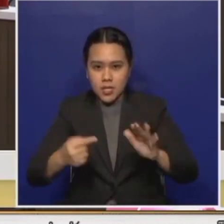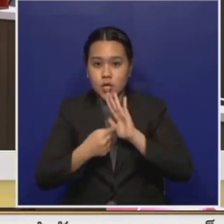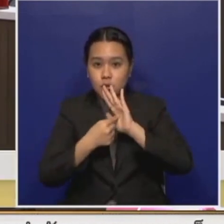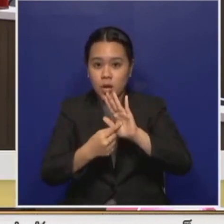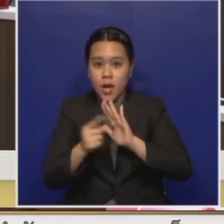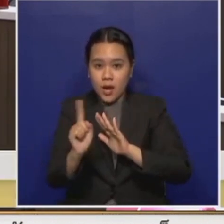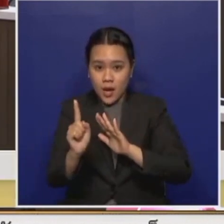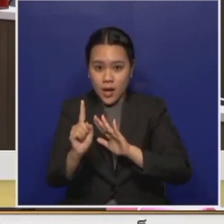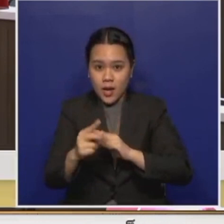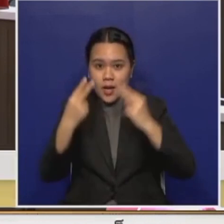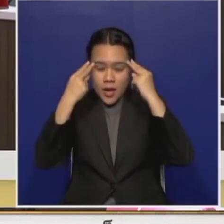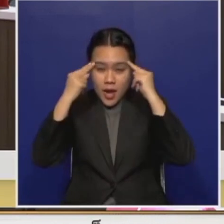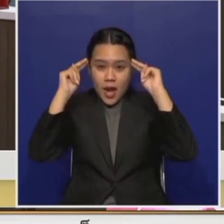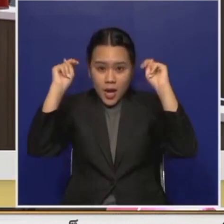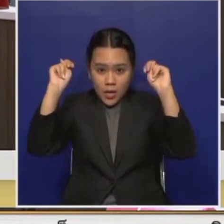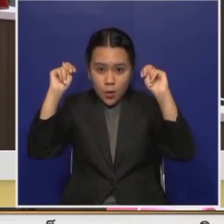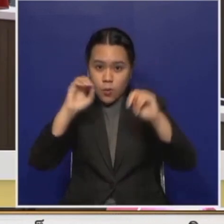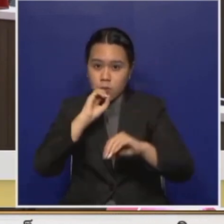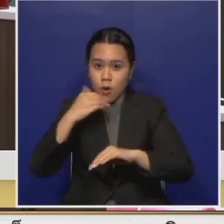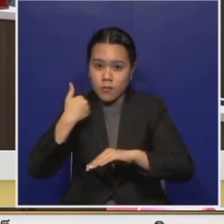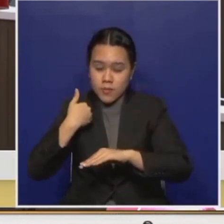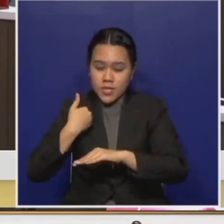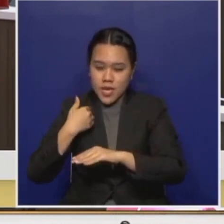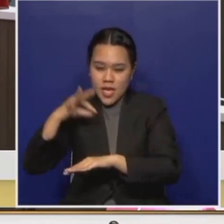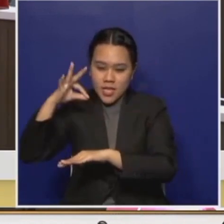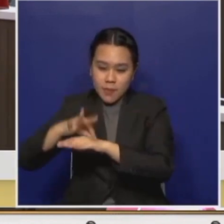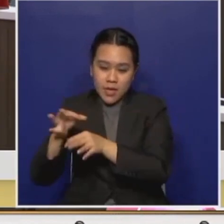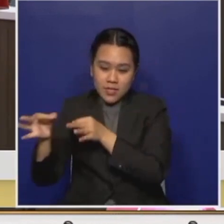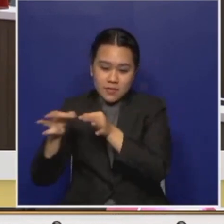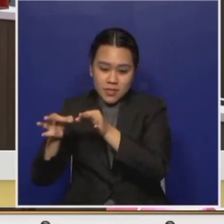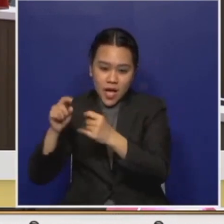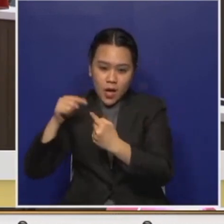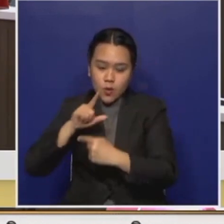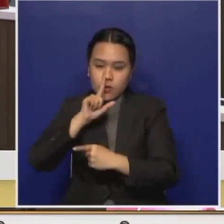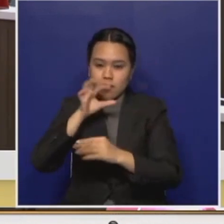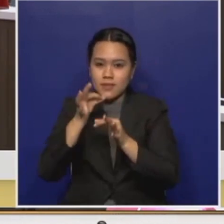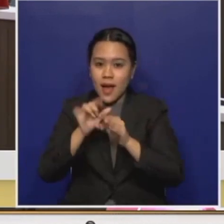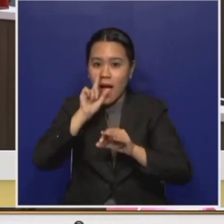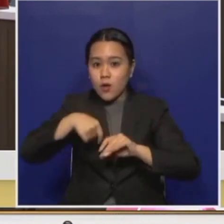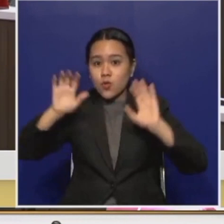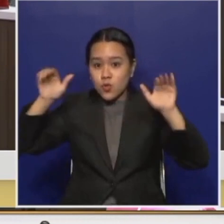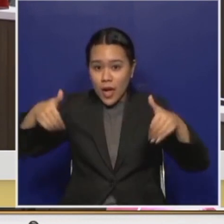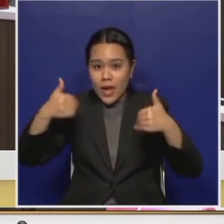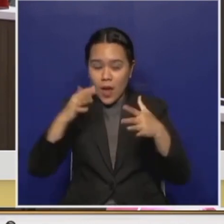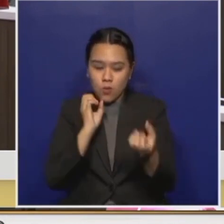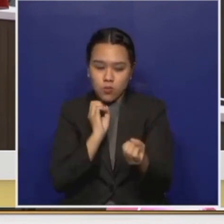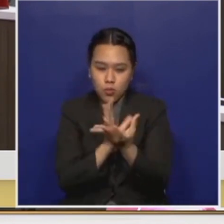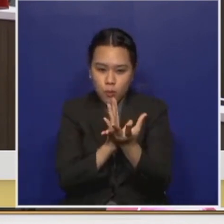ท่านในยากษửภาติตั้งที่บรกษา ที่มาจากธนาคร กรงไทยที่สร้างคามเสยหาย ที่กรุงไทย